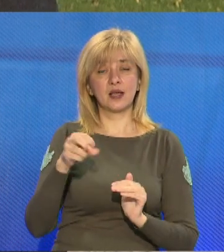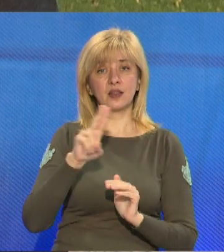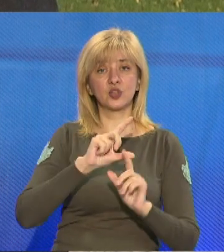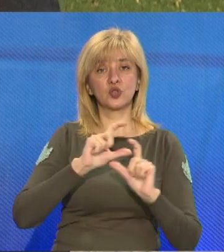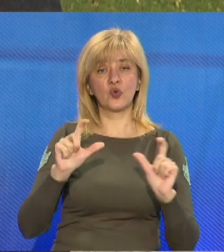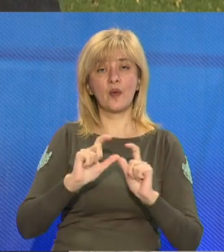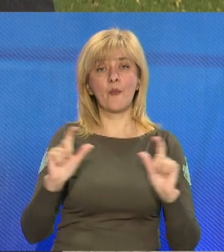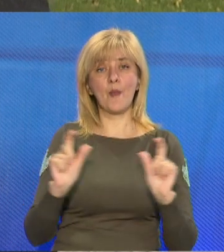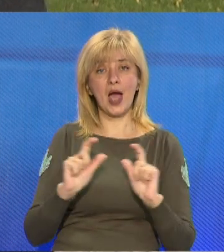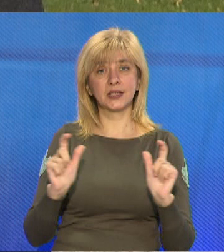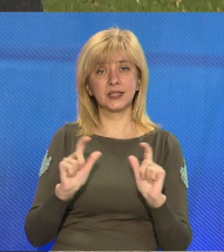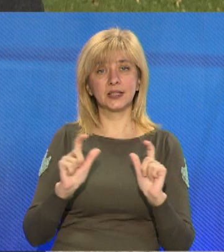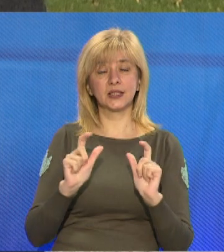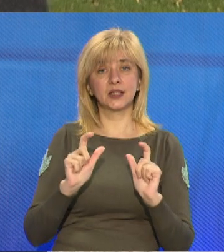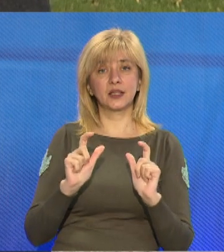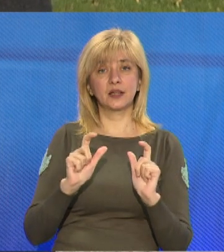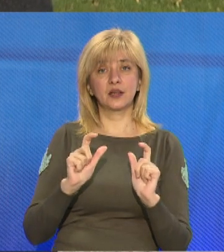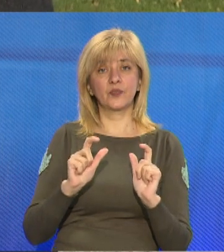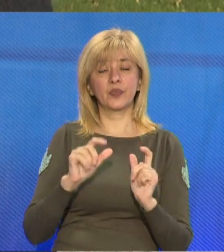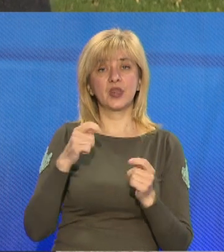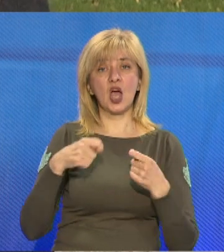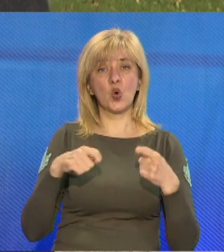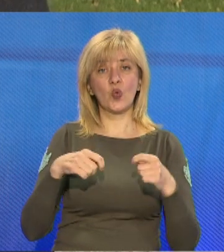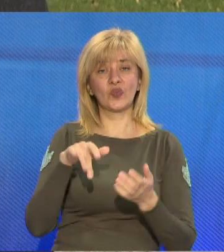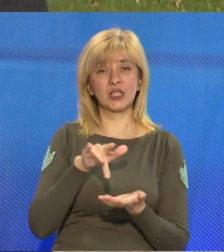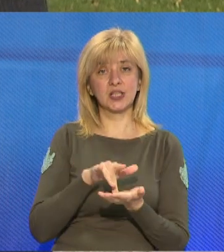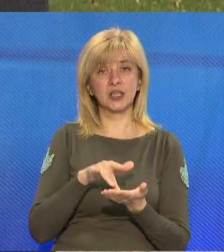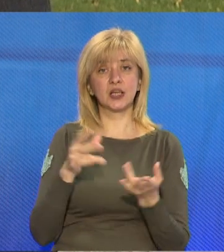общественные торговые центры, полностью необходимые для существования микрорайона.